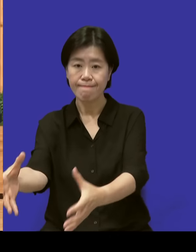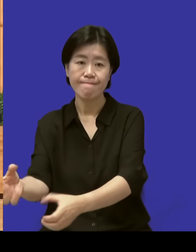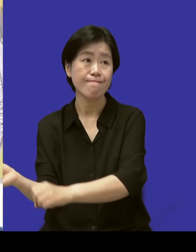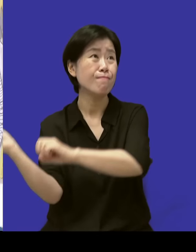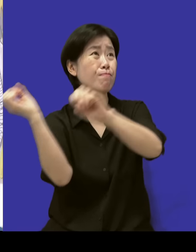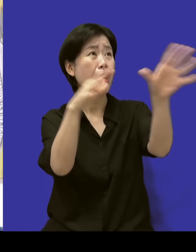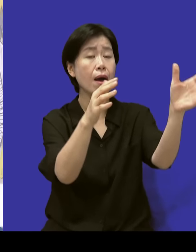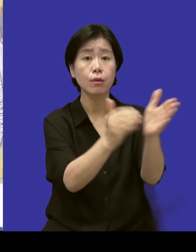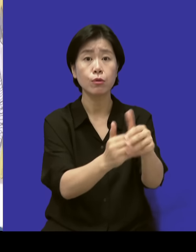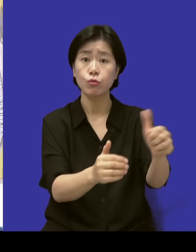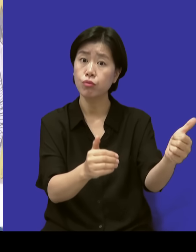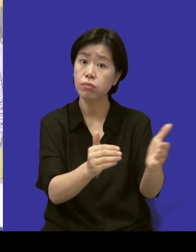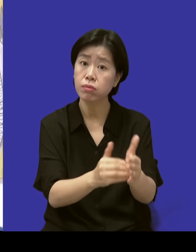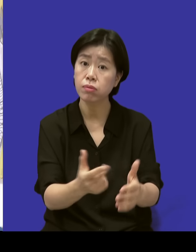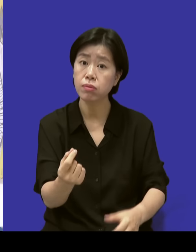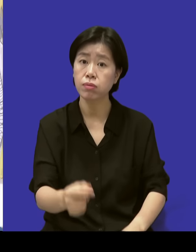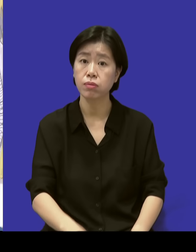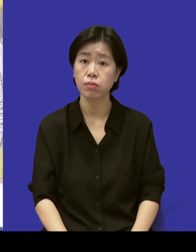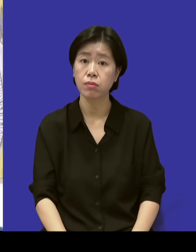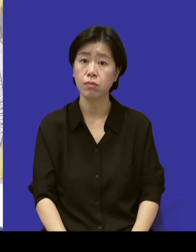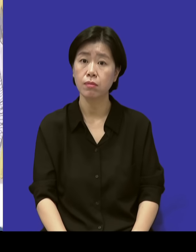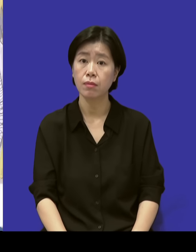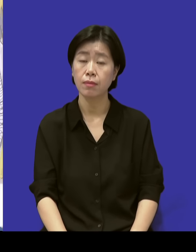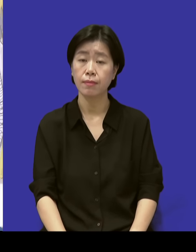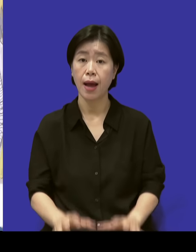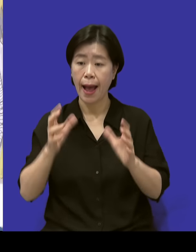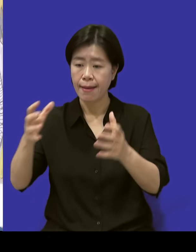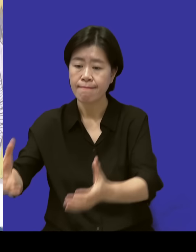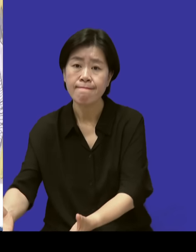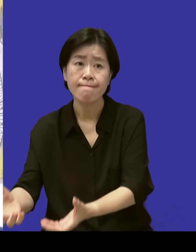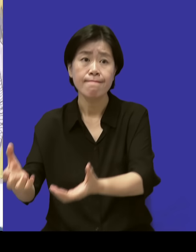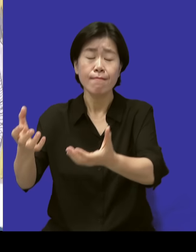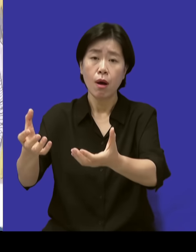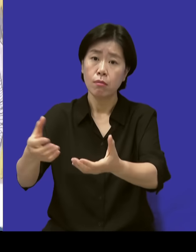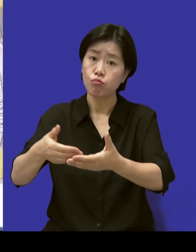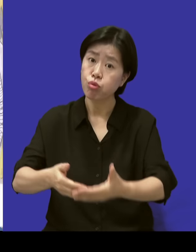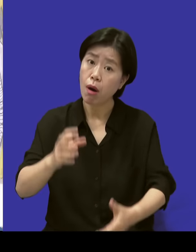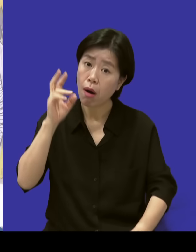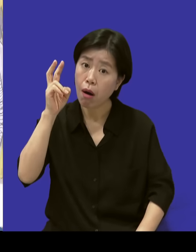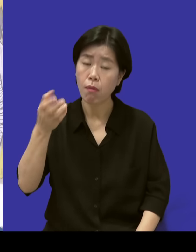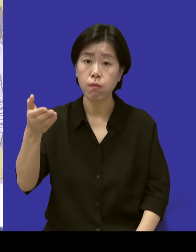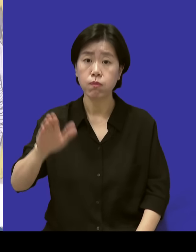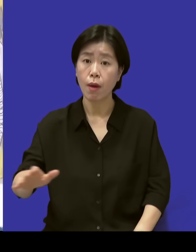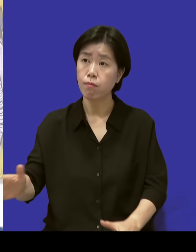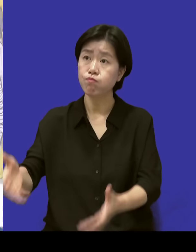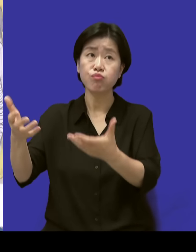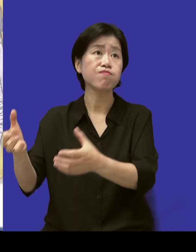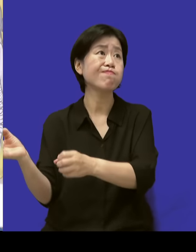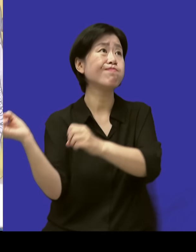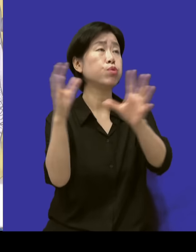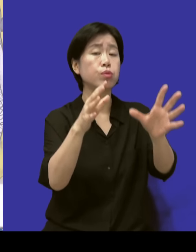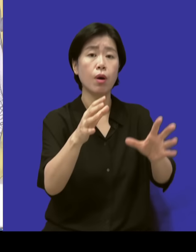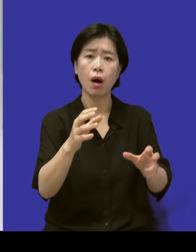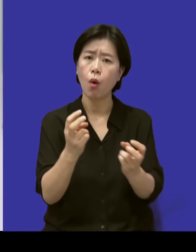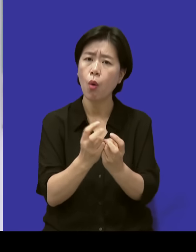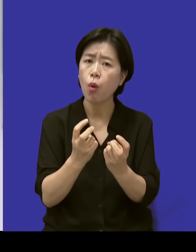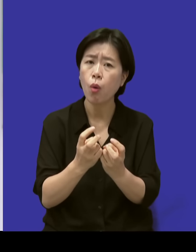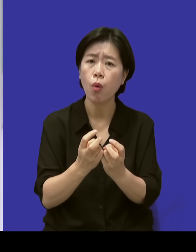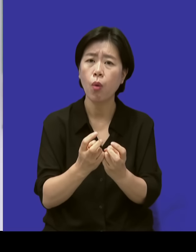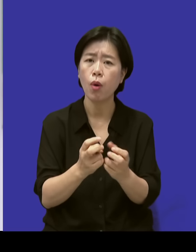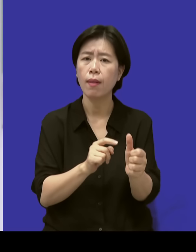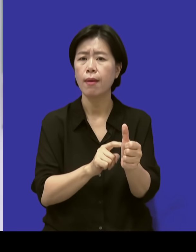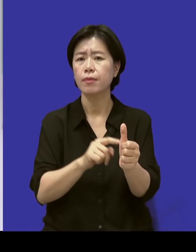있더라고요. 그러니까 사람을 던지기도 되게 힘들 것 같은데 예. 귀신이 씌운 건지 그 담 밖으로